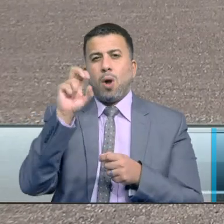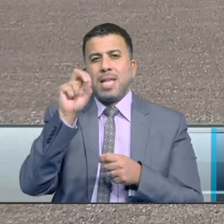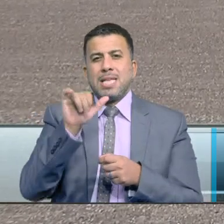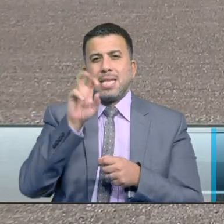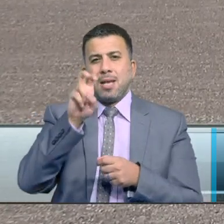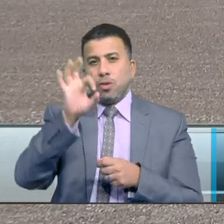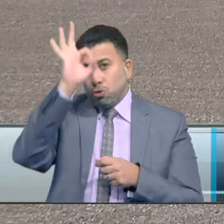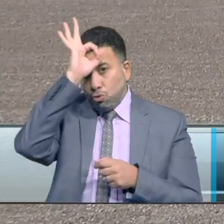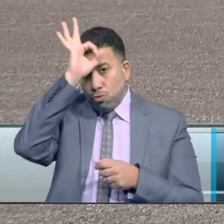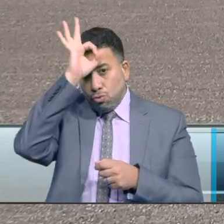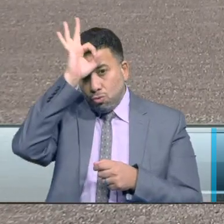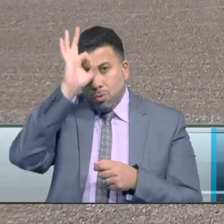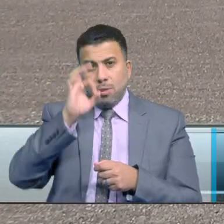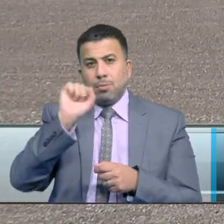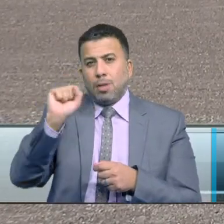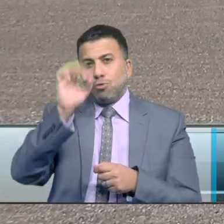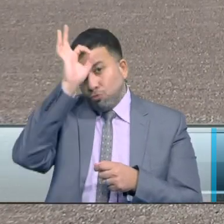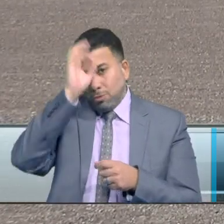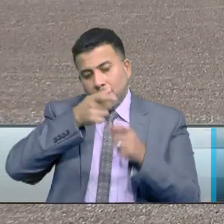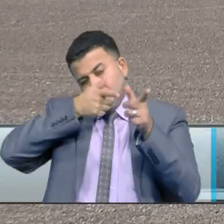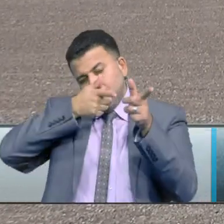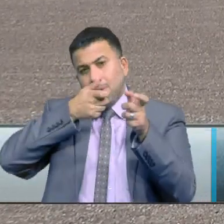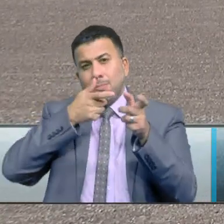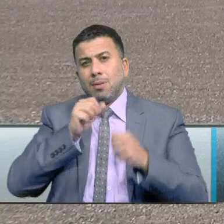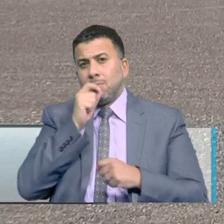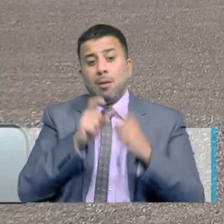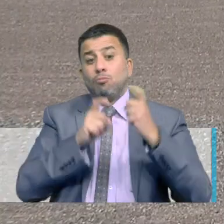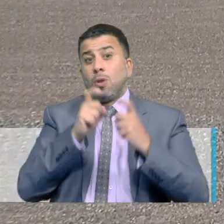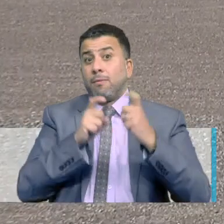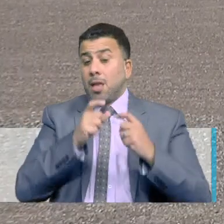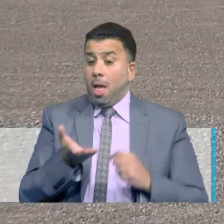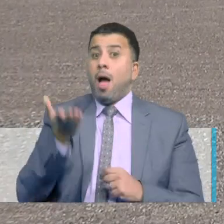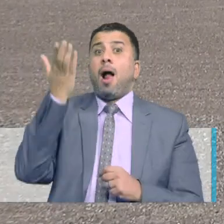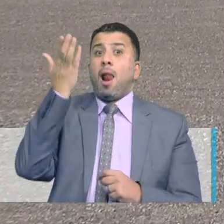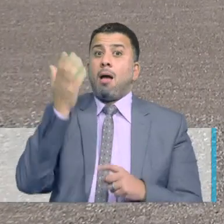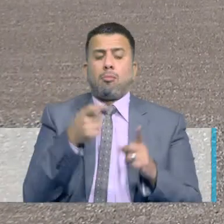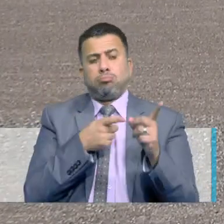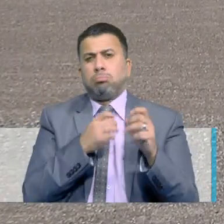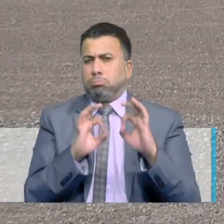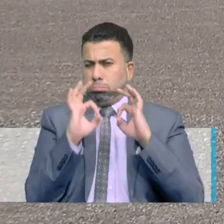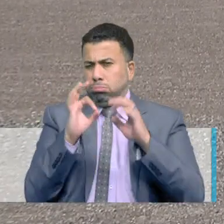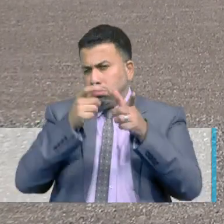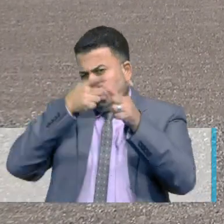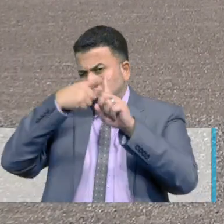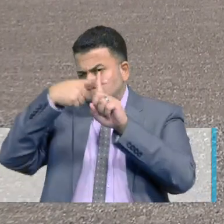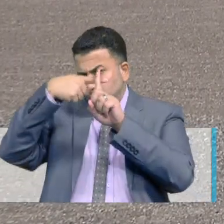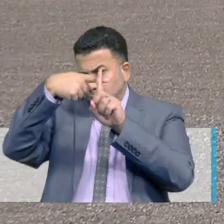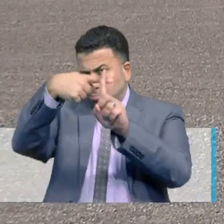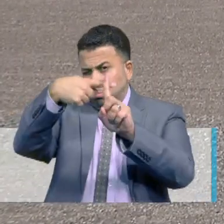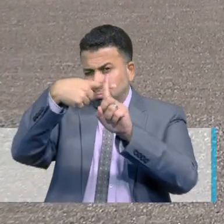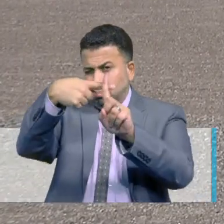عمليات الشرطيه بالاخص في منافسات عاليه فيها دقه فيها